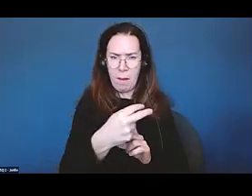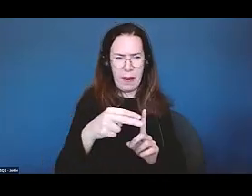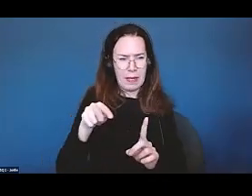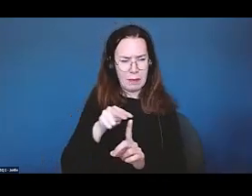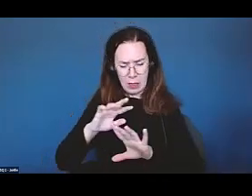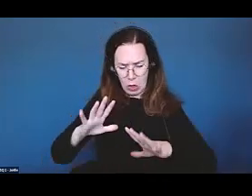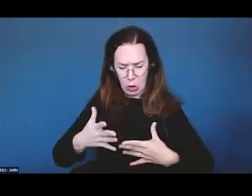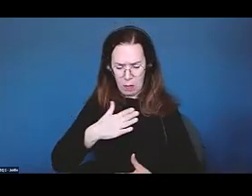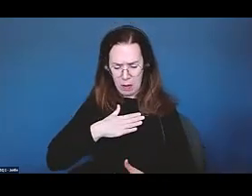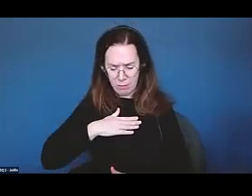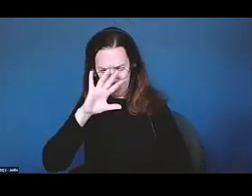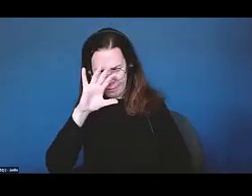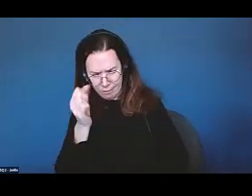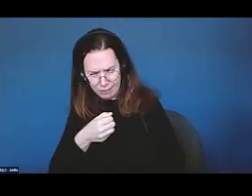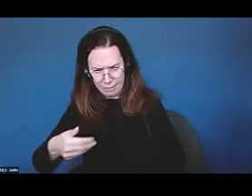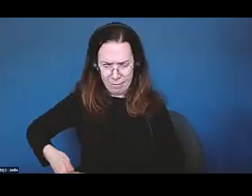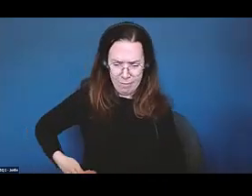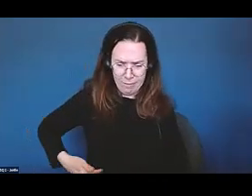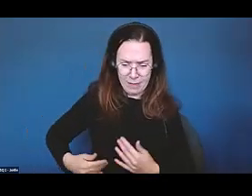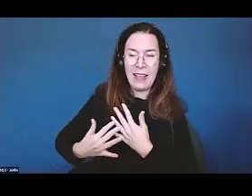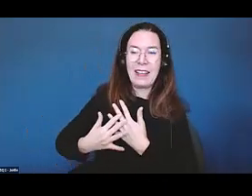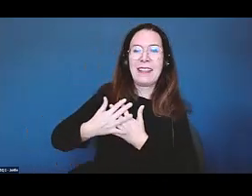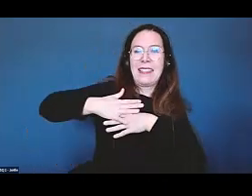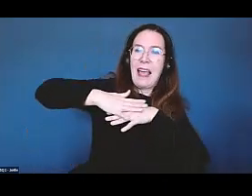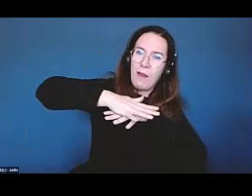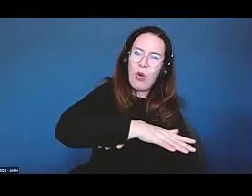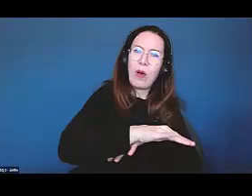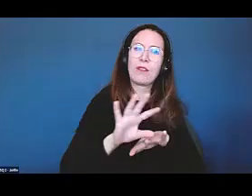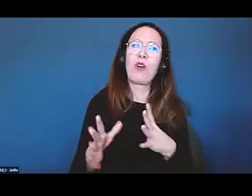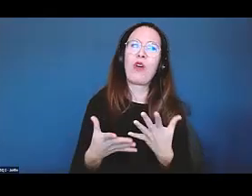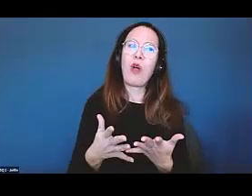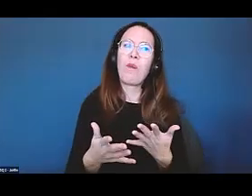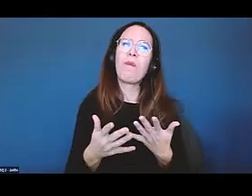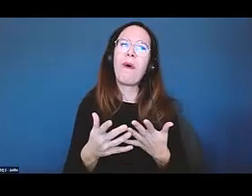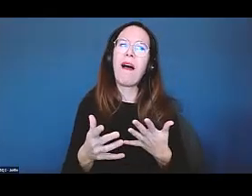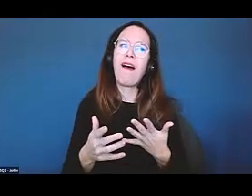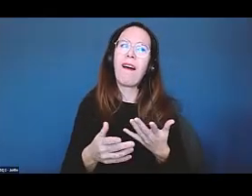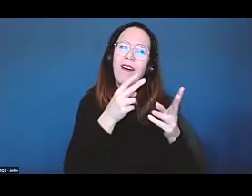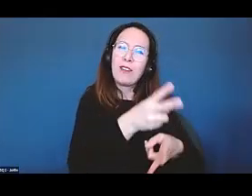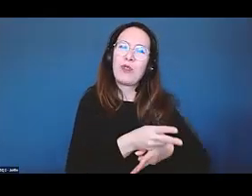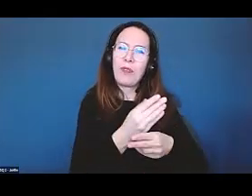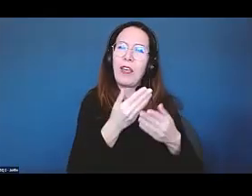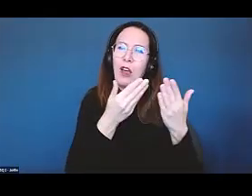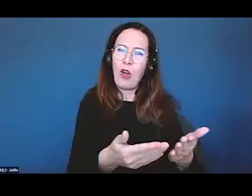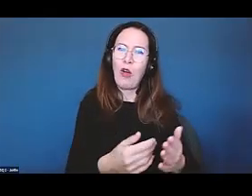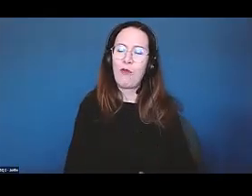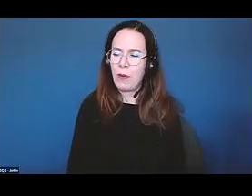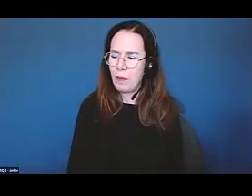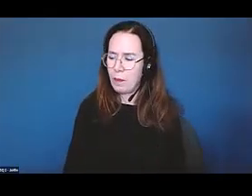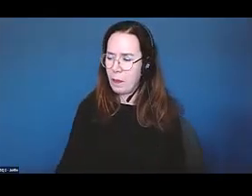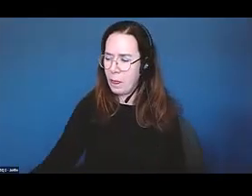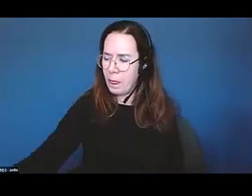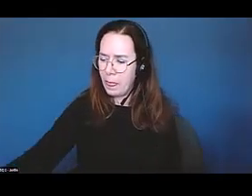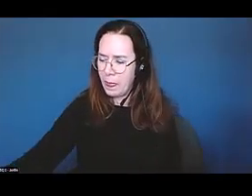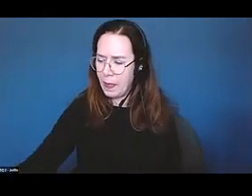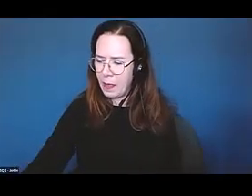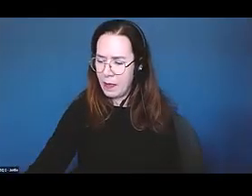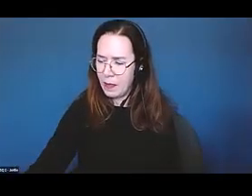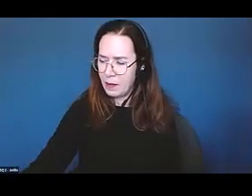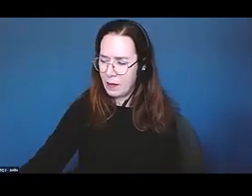propres perspectives et assumptions influencent souvent notre manière de fournir des soins.